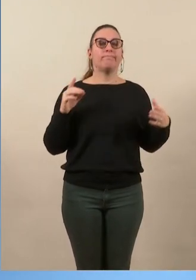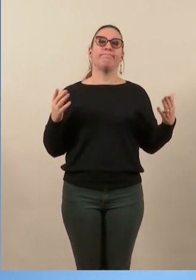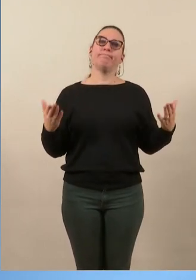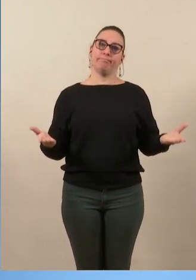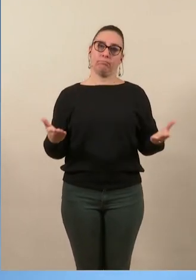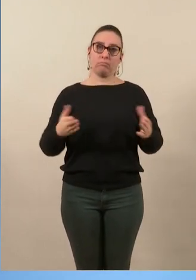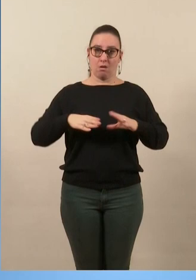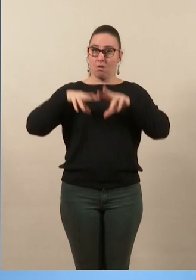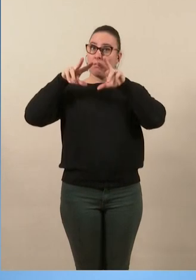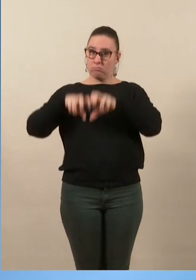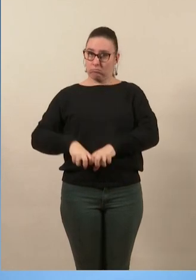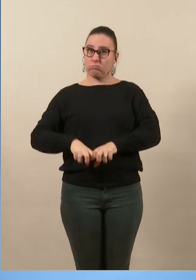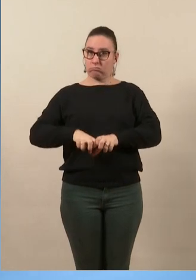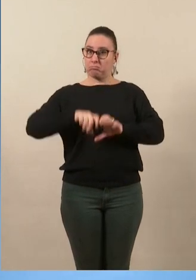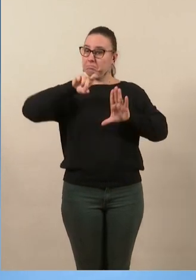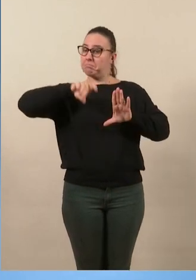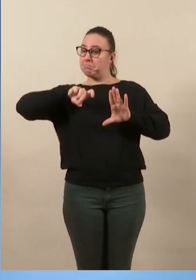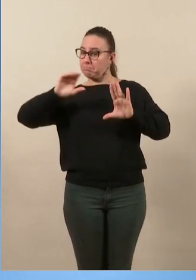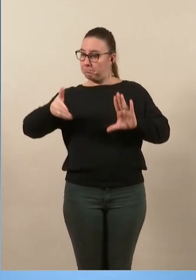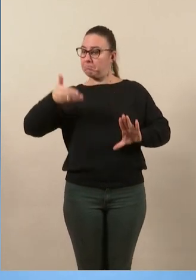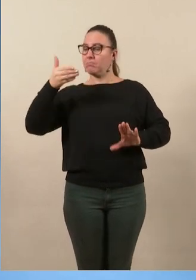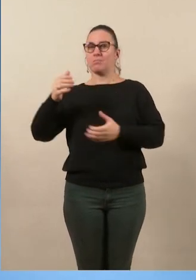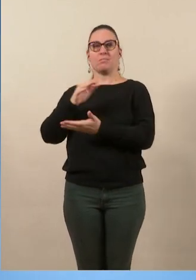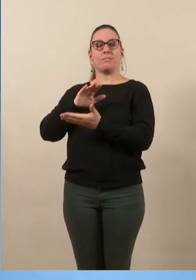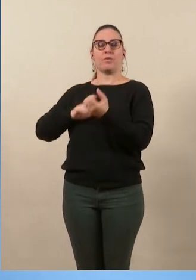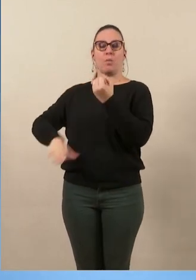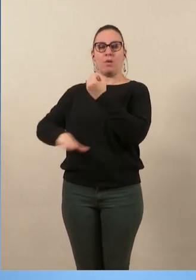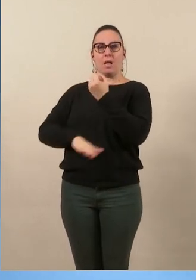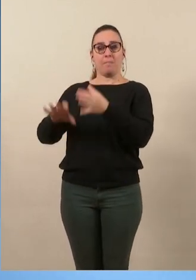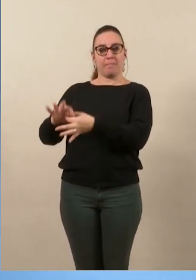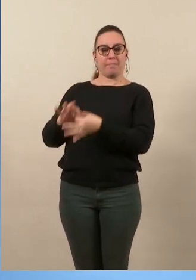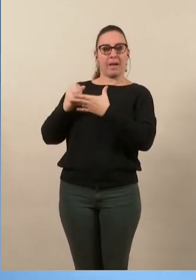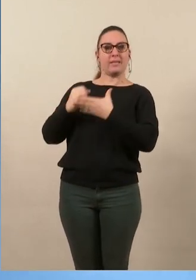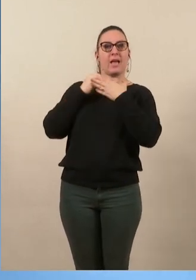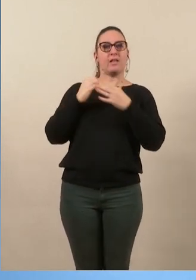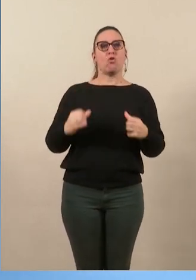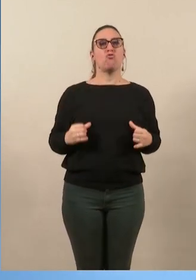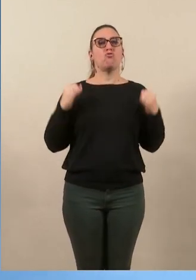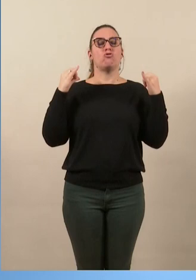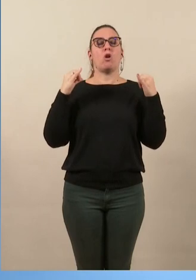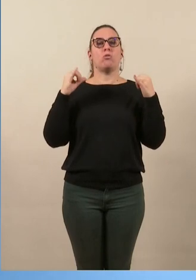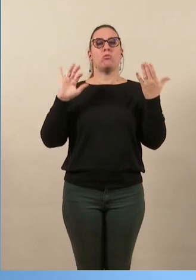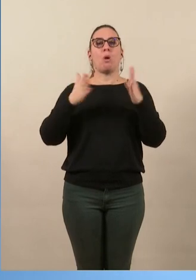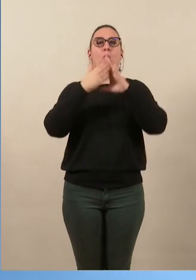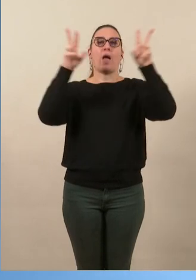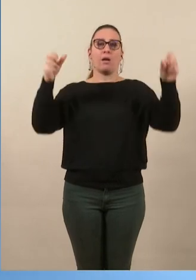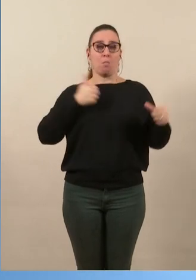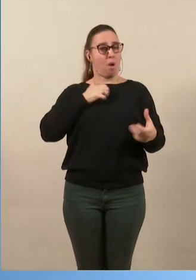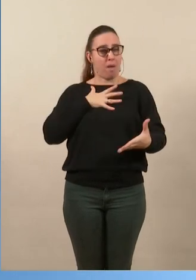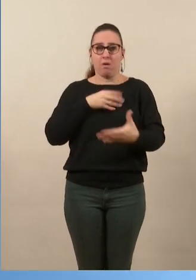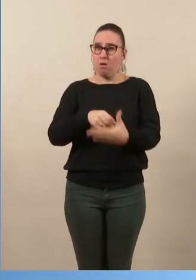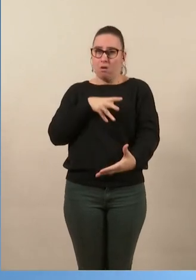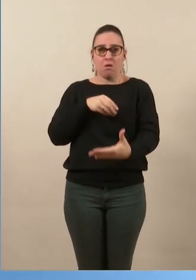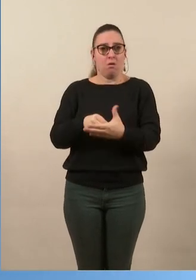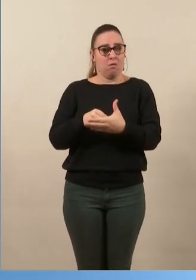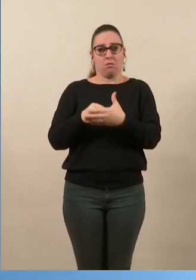des études qui ont servi de base à la réorientation du programme Jeune en montagne à laquel j'ai beaucoup participé dans le précédent